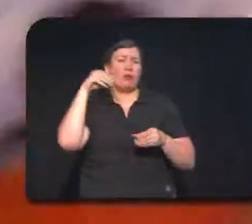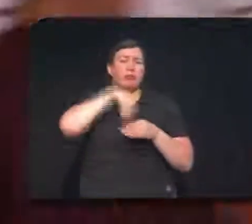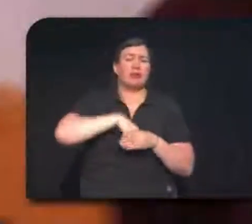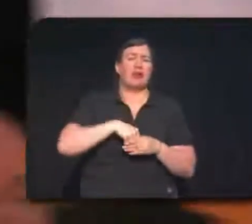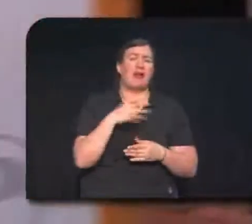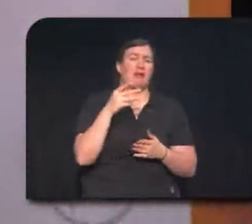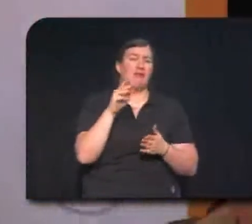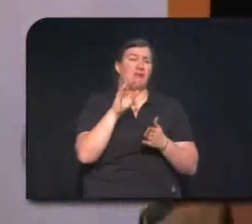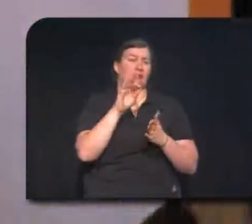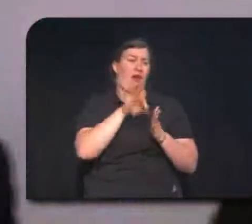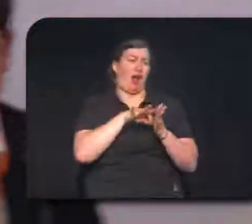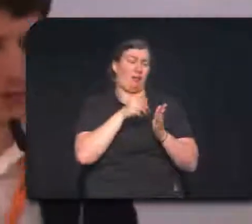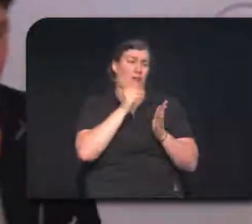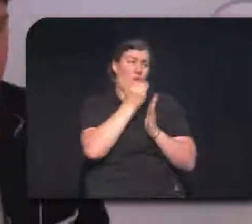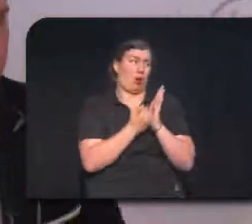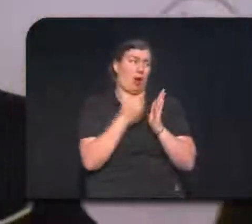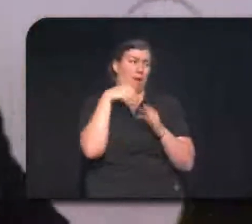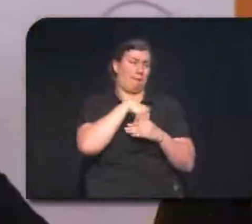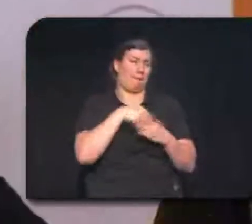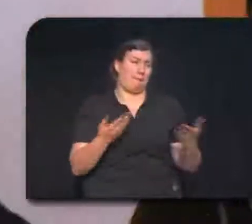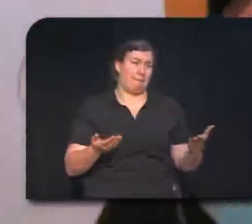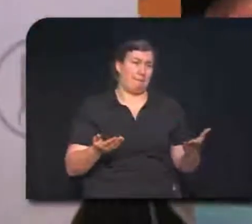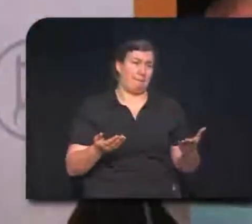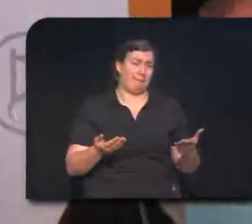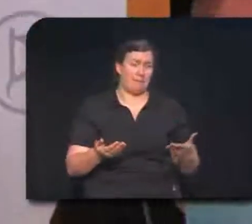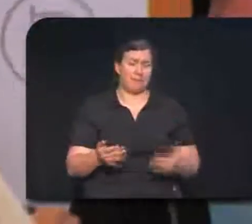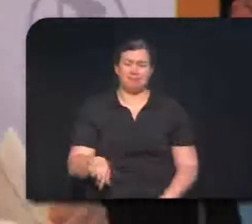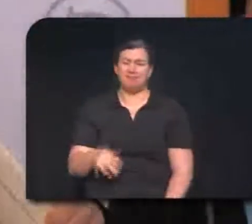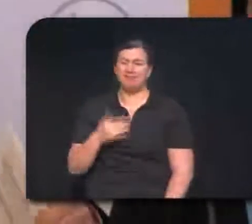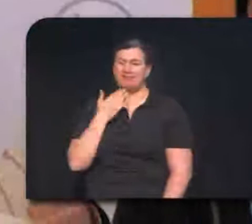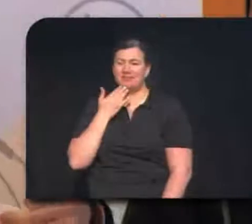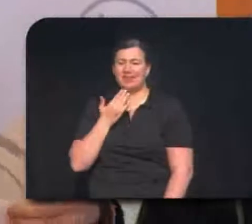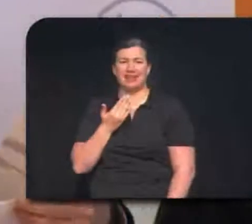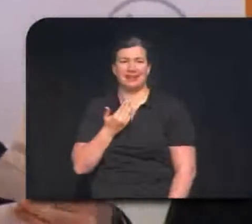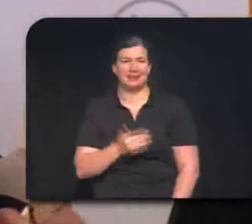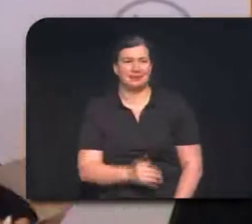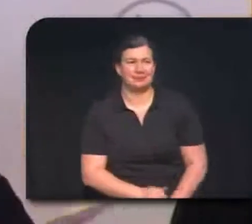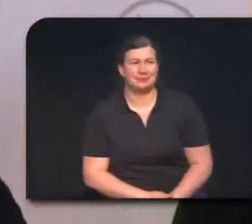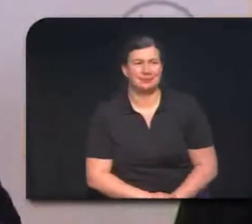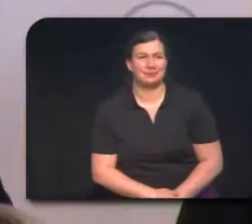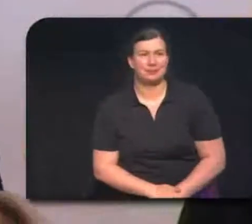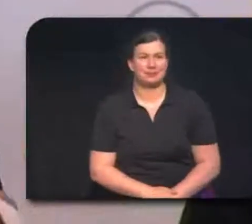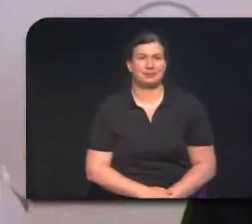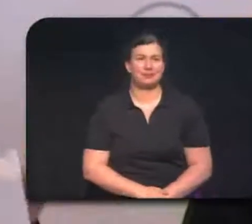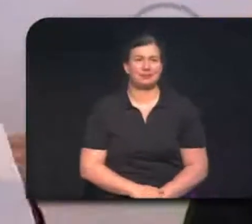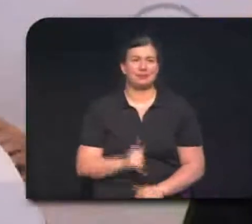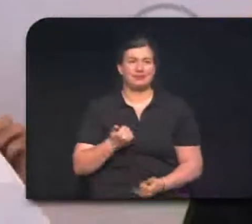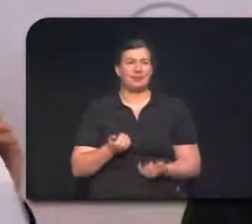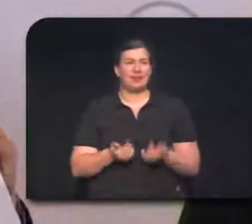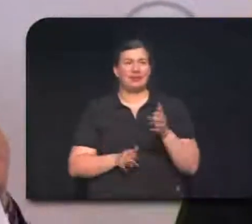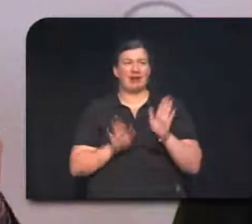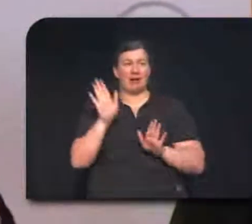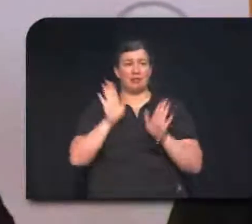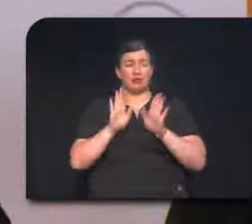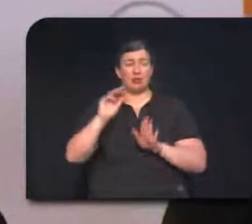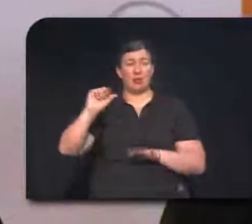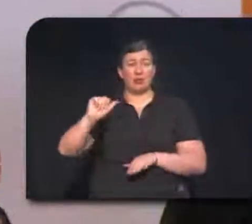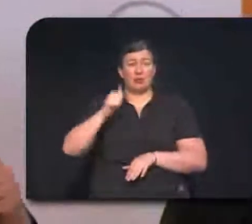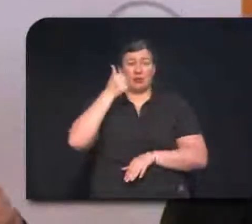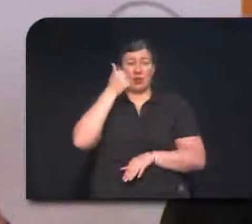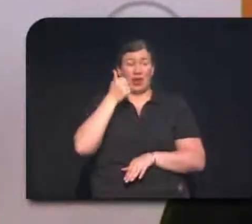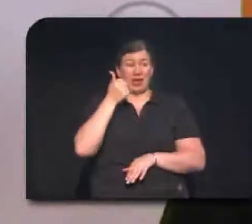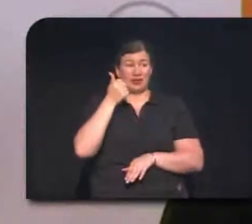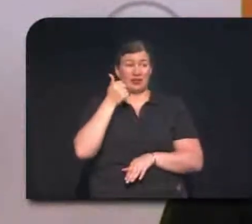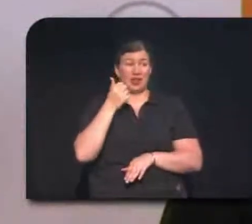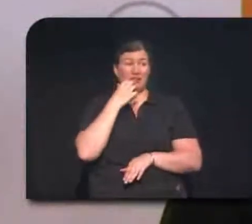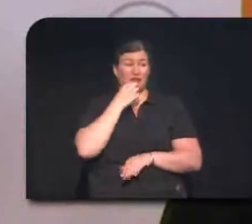so vielen Dank wir kommen jetzt zur Abstimmung über den Antrag WP 133 EU Sixpack wir stehen jetzt erstmal darüber